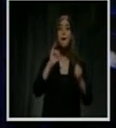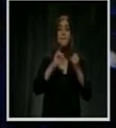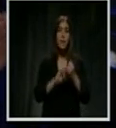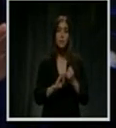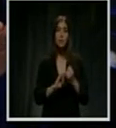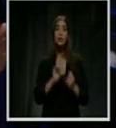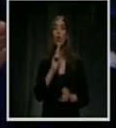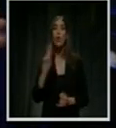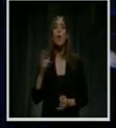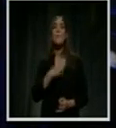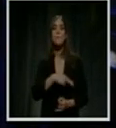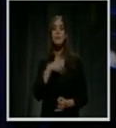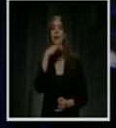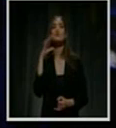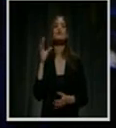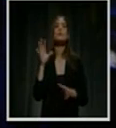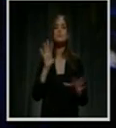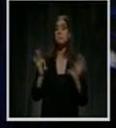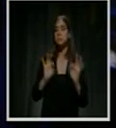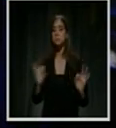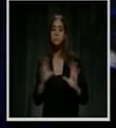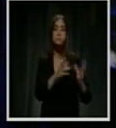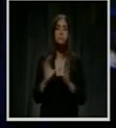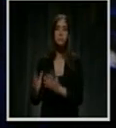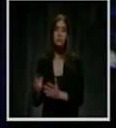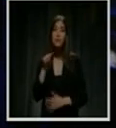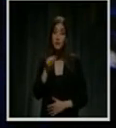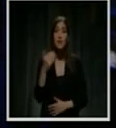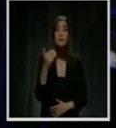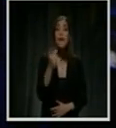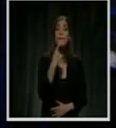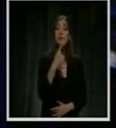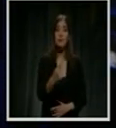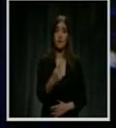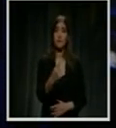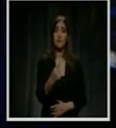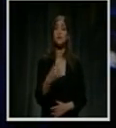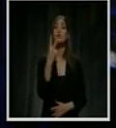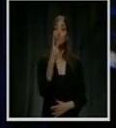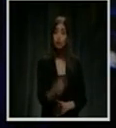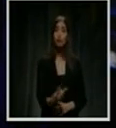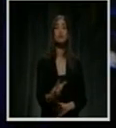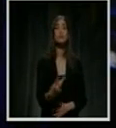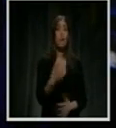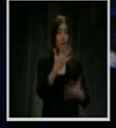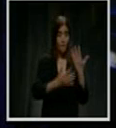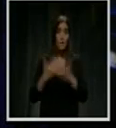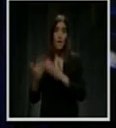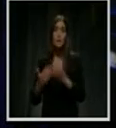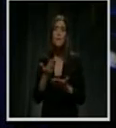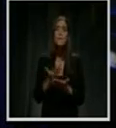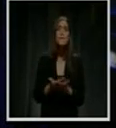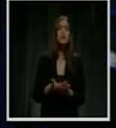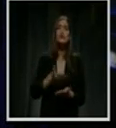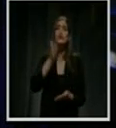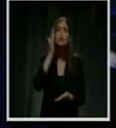mhux se jiġu preġudikati. Dik mhux darba ddaħlet, iddaħlet darbtejn fit-tekst tal-Kunsill Ewropew, f'żewġ istanzi biex niżgura l darba darbtejn